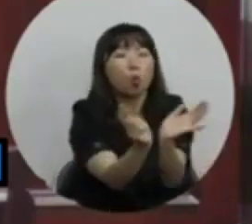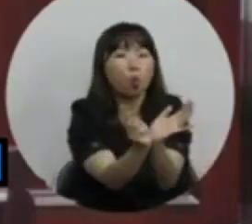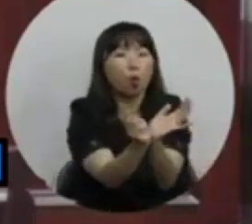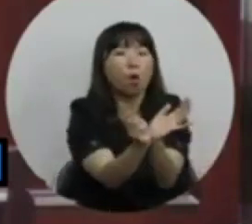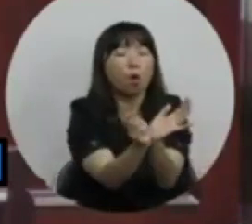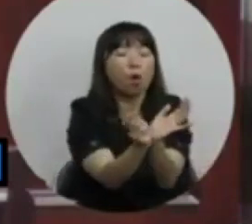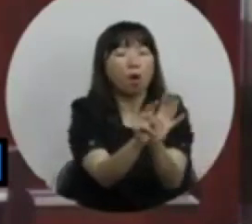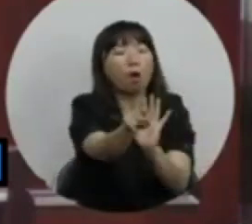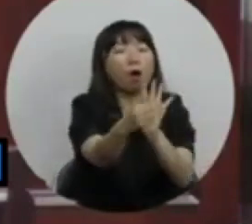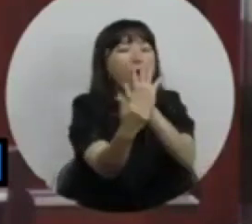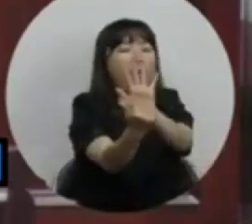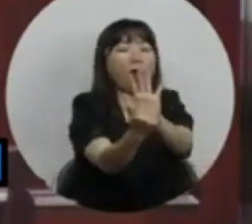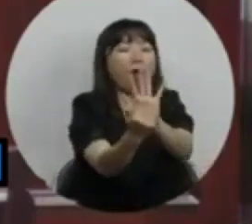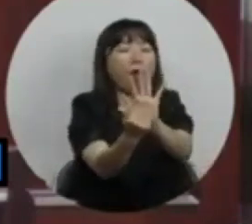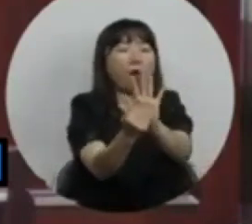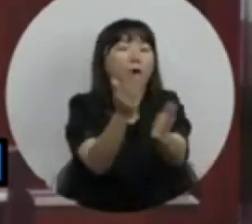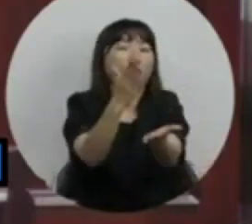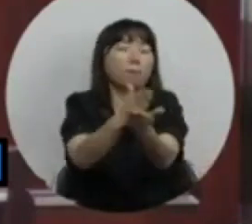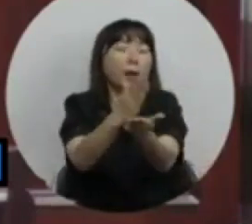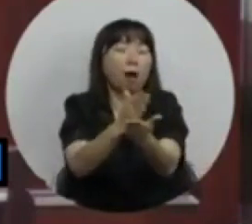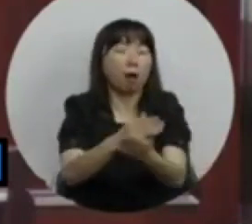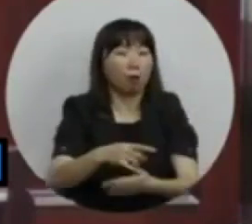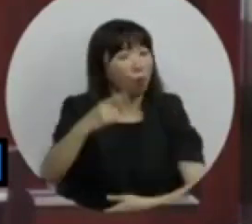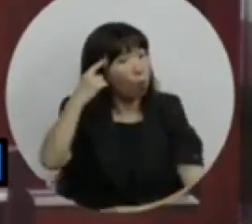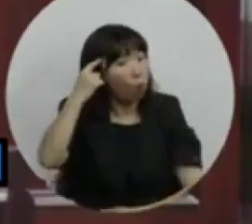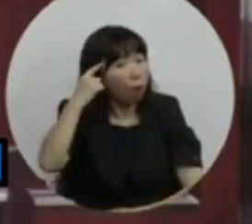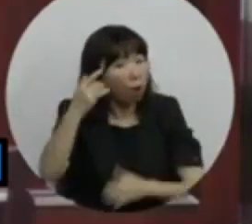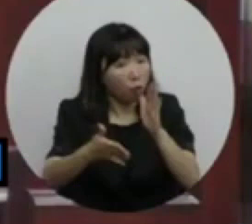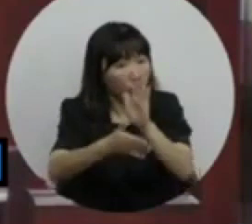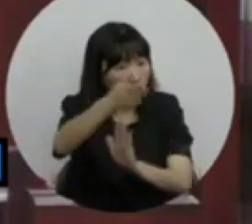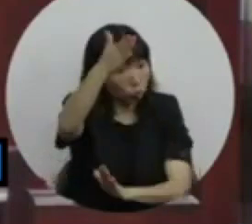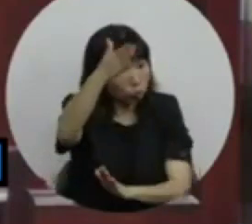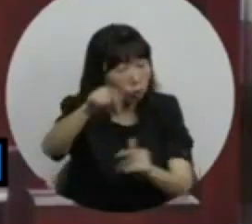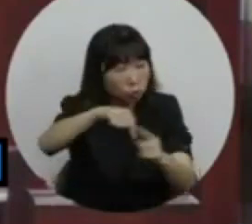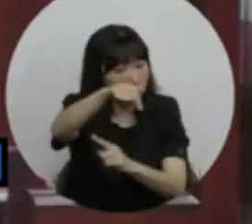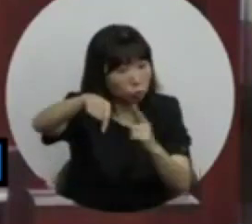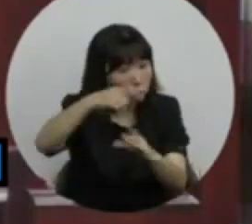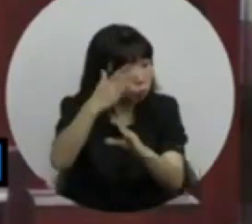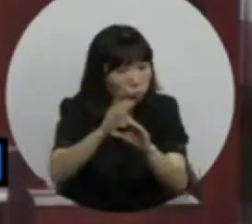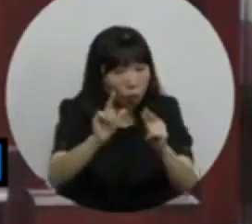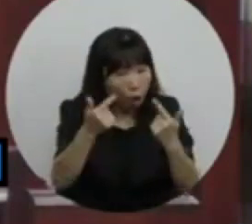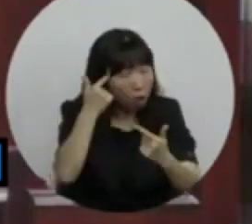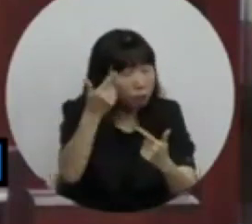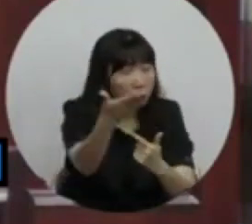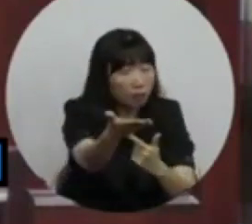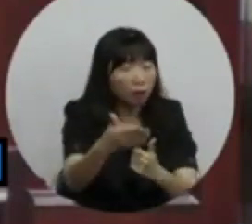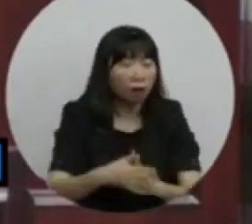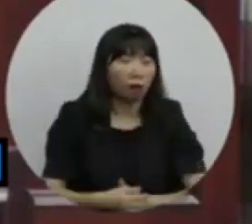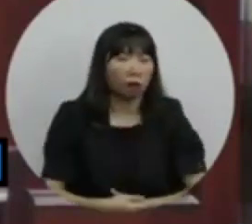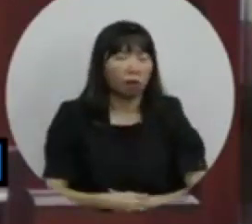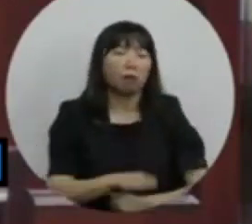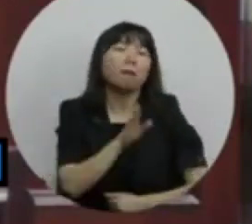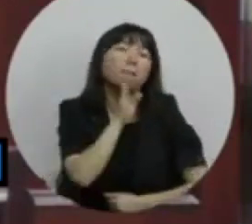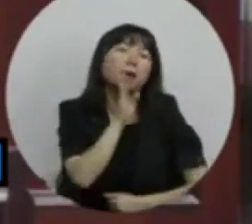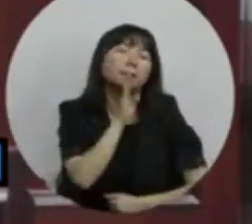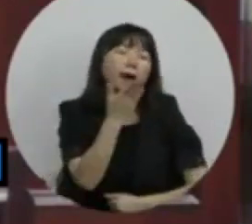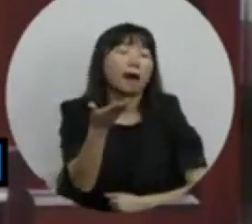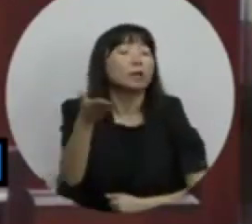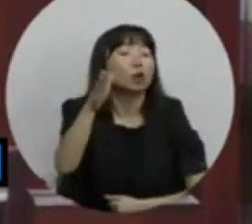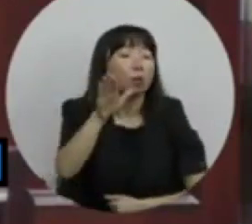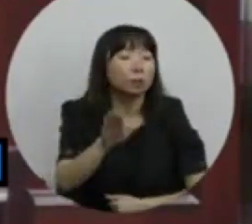여기는 못 들어옵니다. 그래서 그 사람이 아니 이거 시에서 만들어주고 시에서 운영하는 거 아닙니까? 맞는데